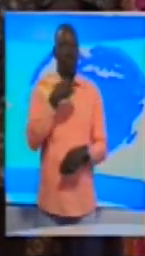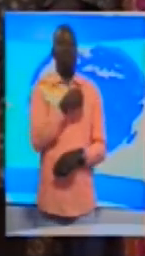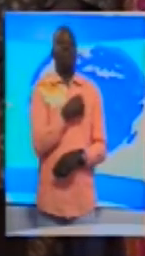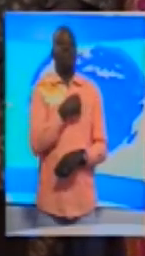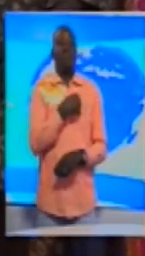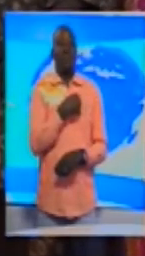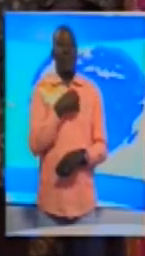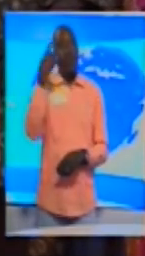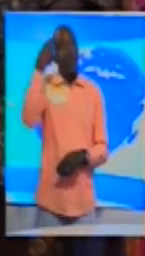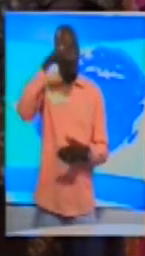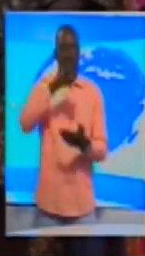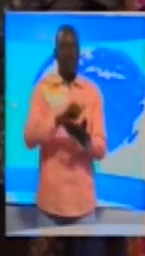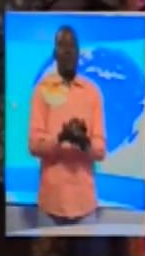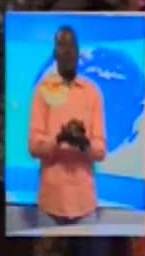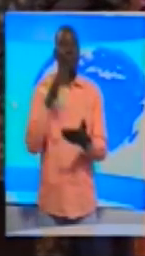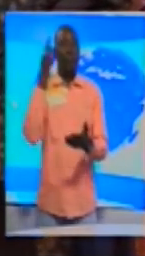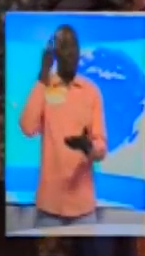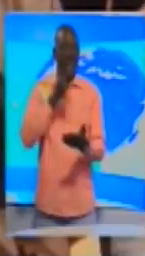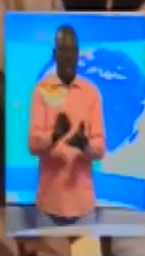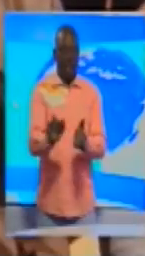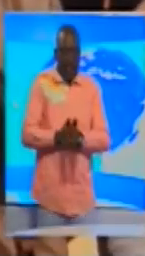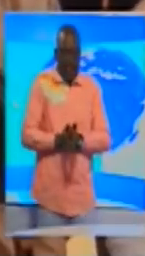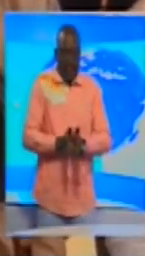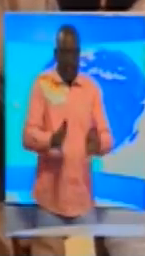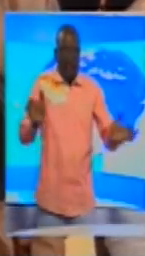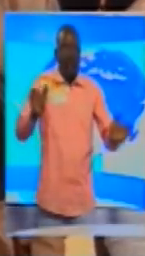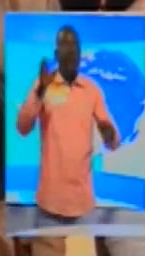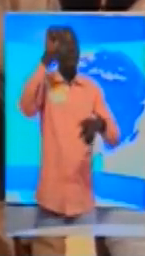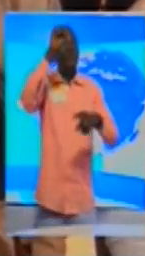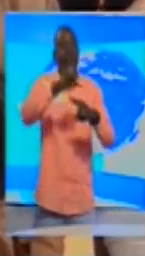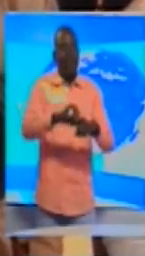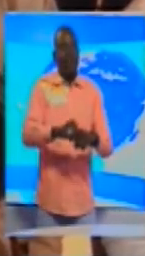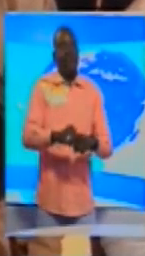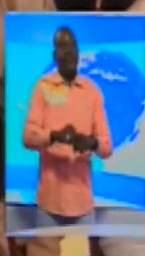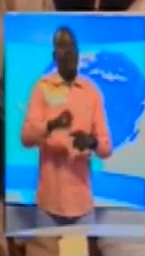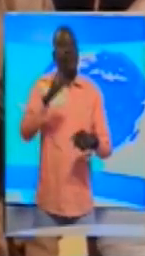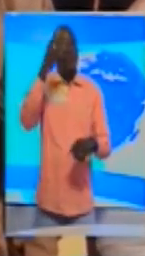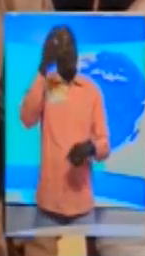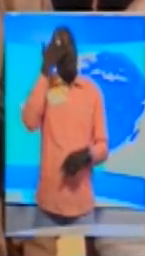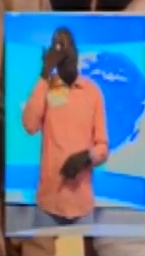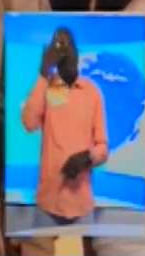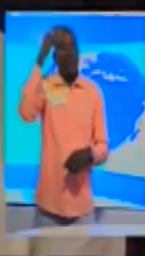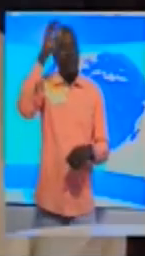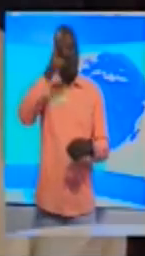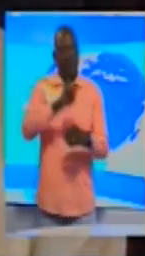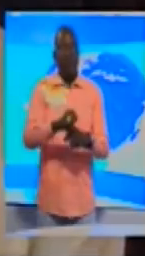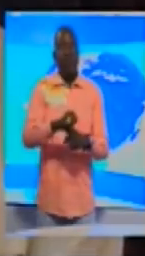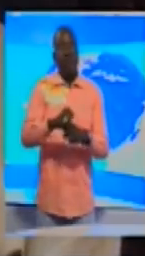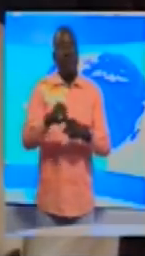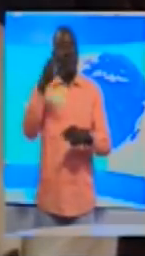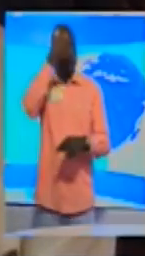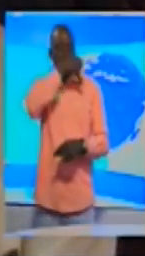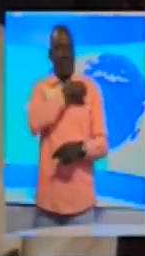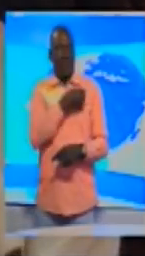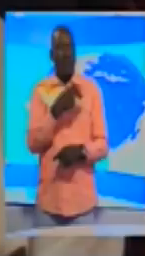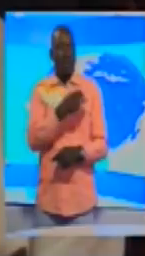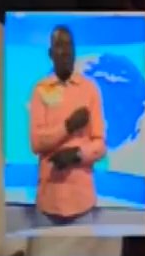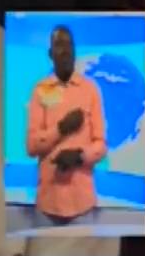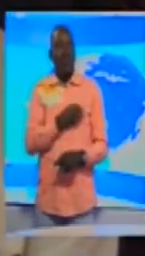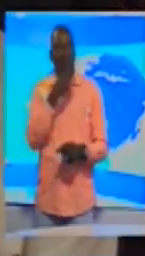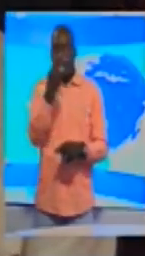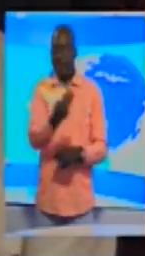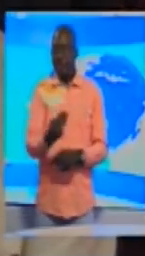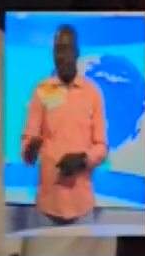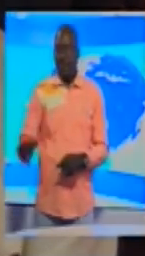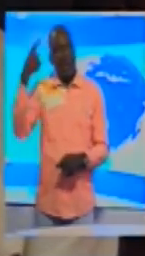tout état de cause, le secrétaire général du Sinat Kombé rappelle que son syndicat veille aux intérêts moraux et matériels de